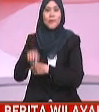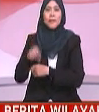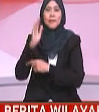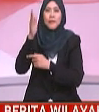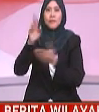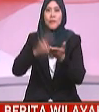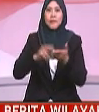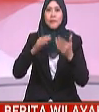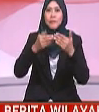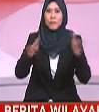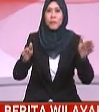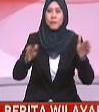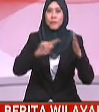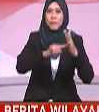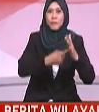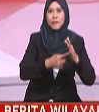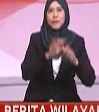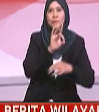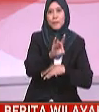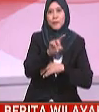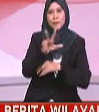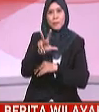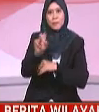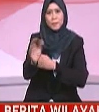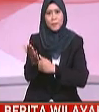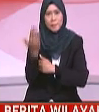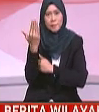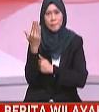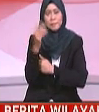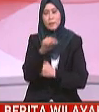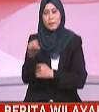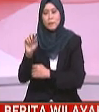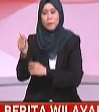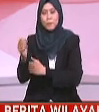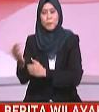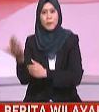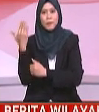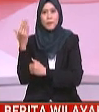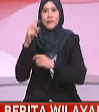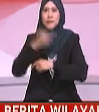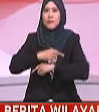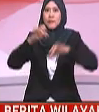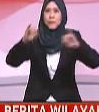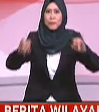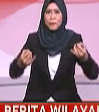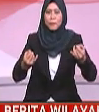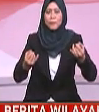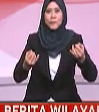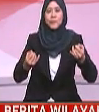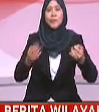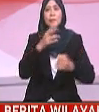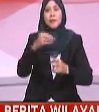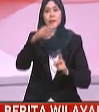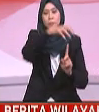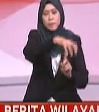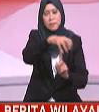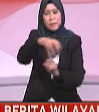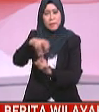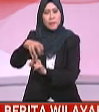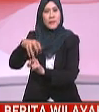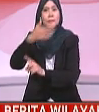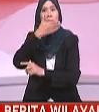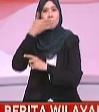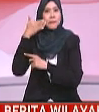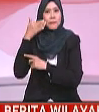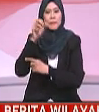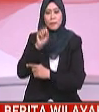akan dibuka bermula pukul 8.30 pagi hingga 10 pagi pada Jumaat ini. Manakala bagi penjaja di Bazar